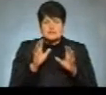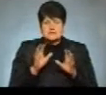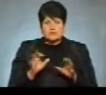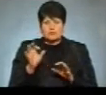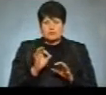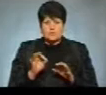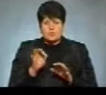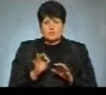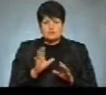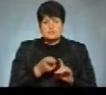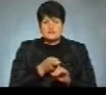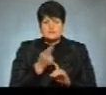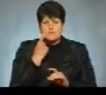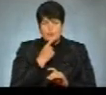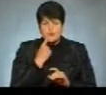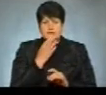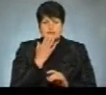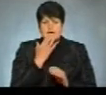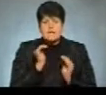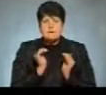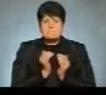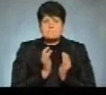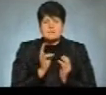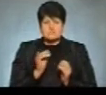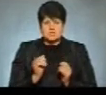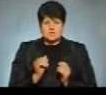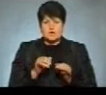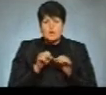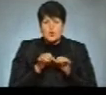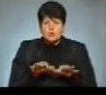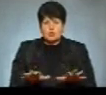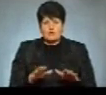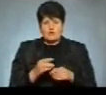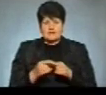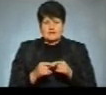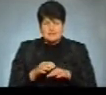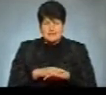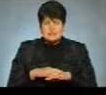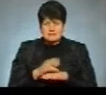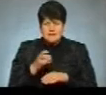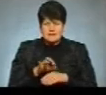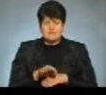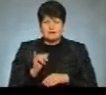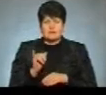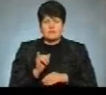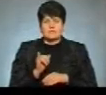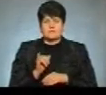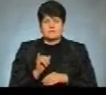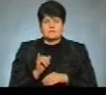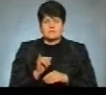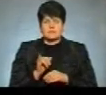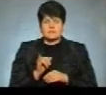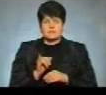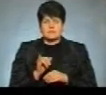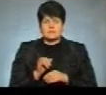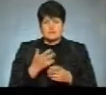де стосуватися мови національних меншин, мови корінного населення і мови національних корінних, ну я маю на